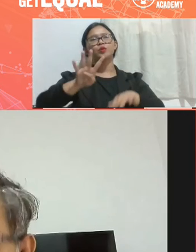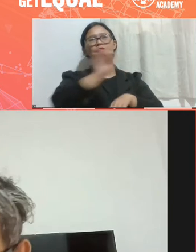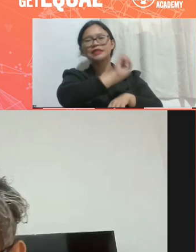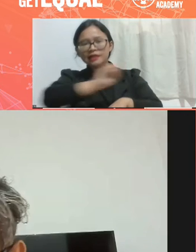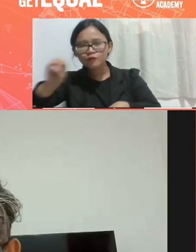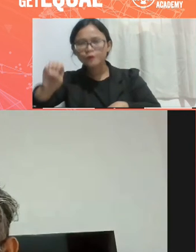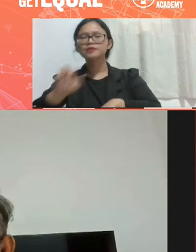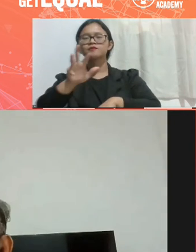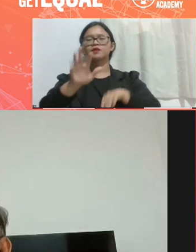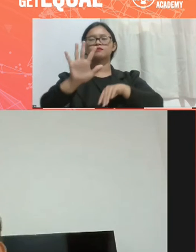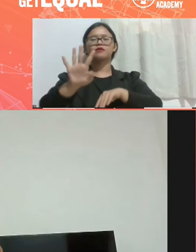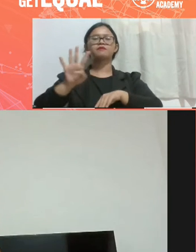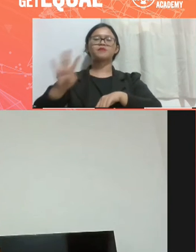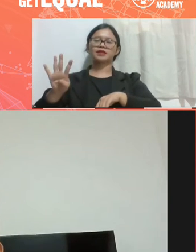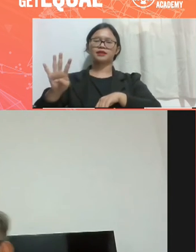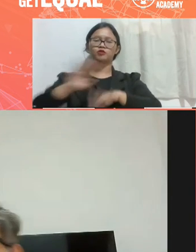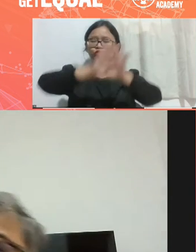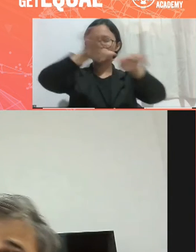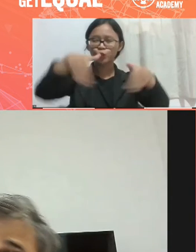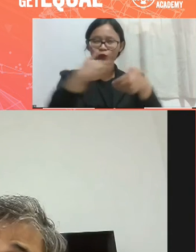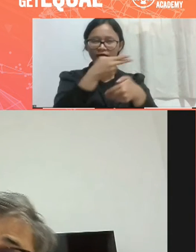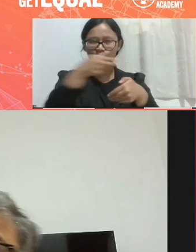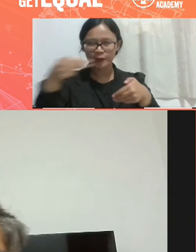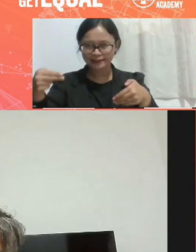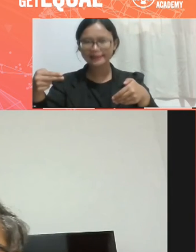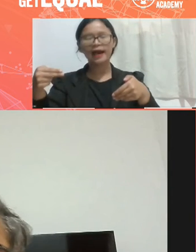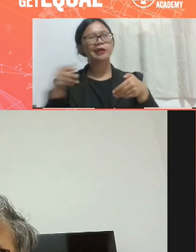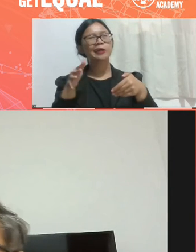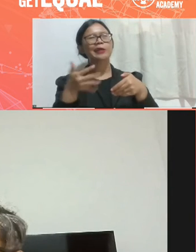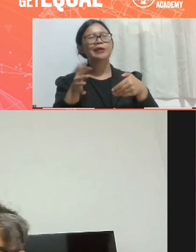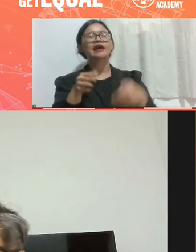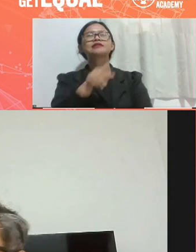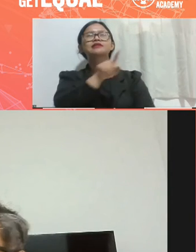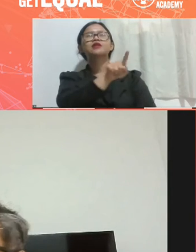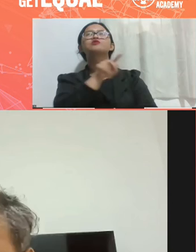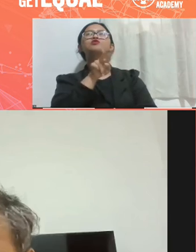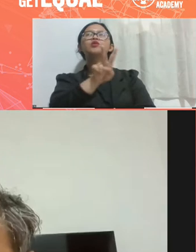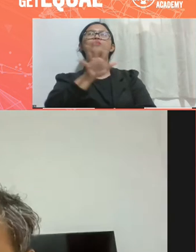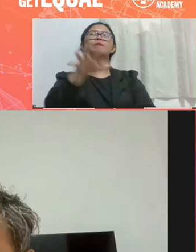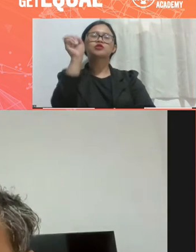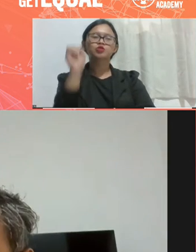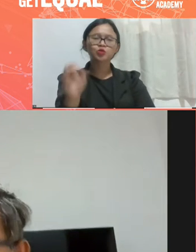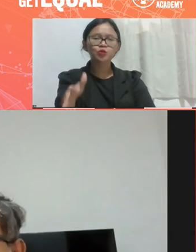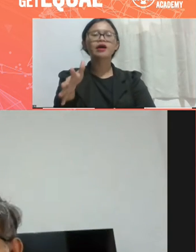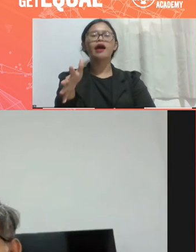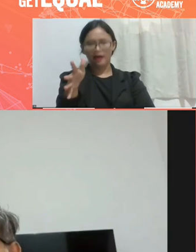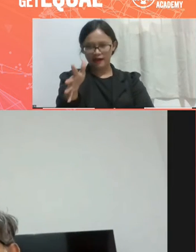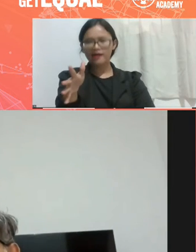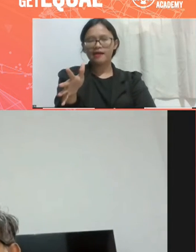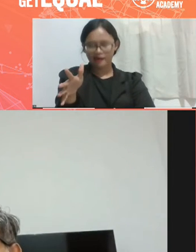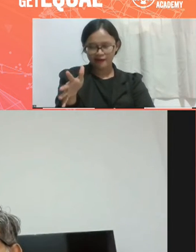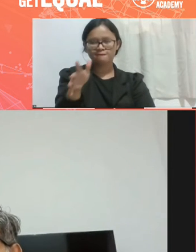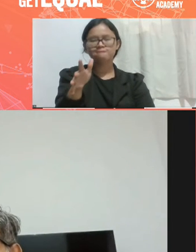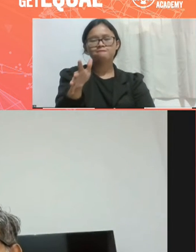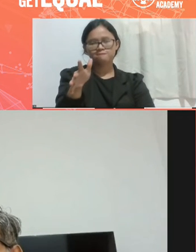74.954 desa se-Indonesia. Yang mencakup sekitar 125 juta rakyat Indonesia,